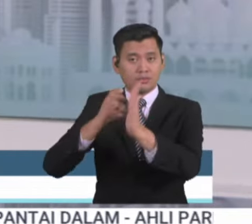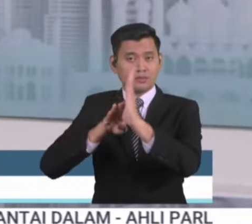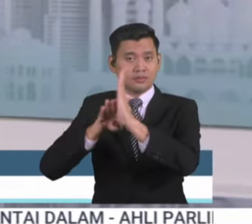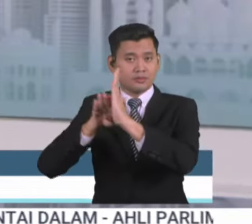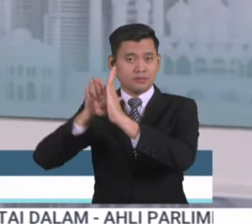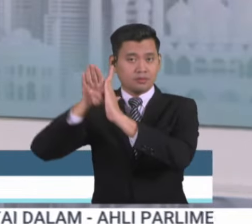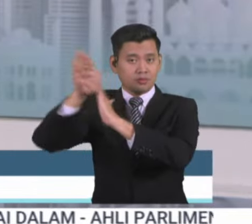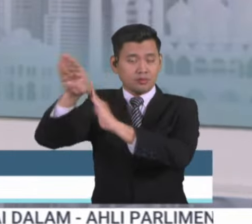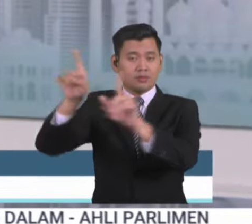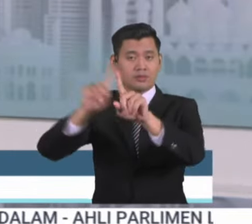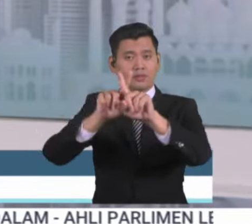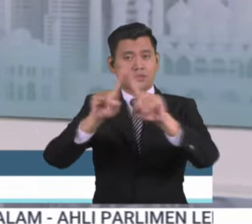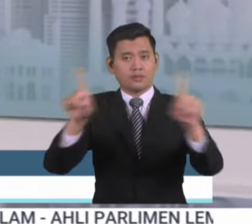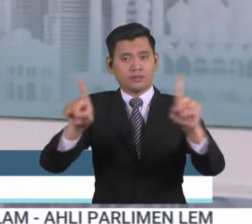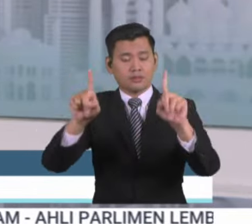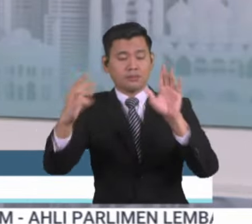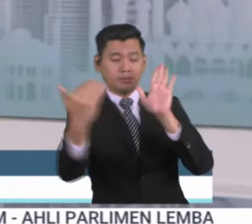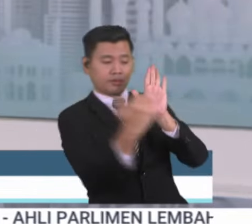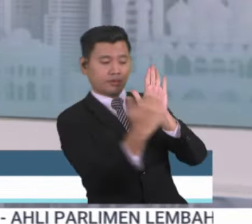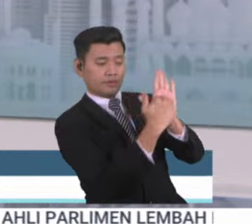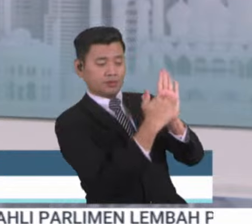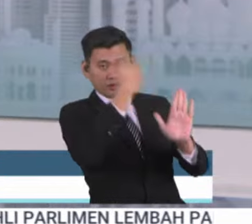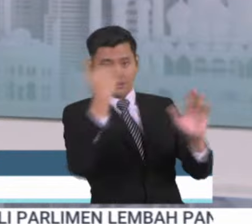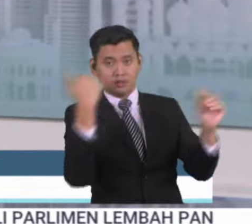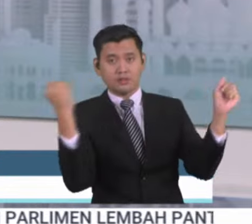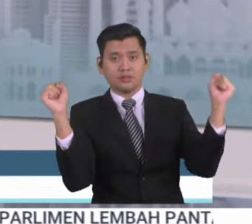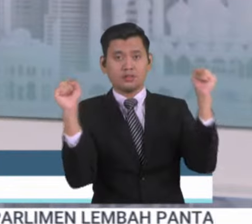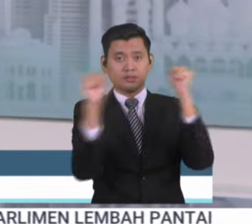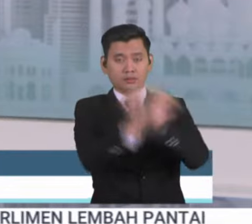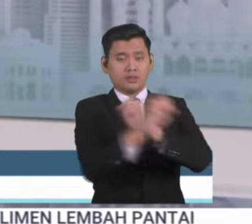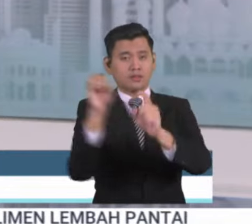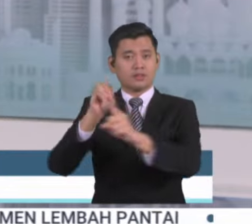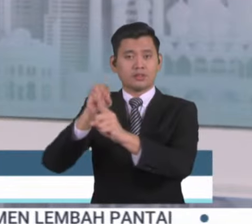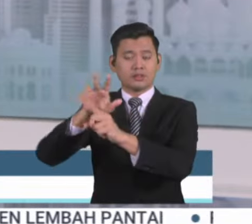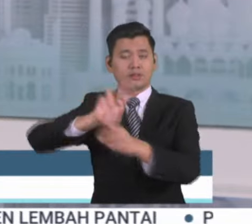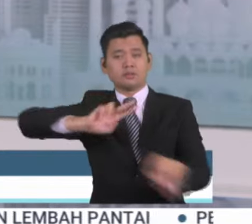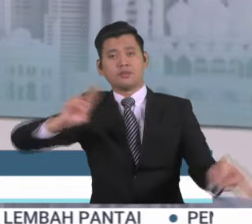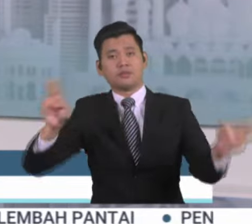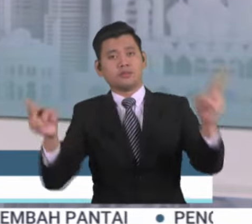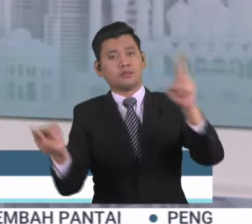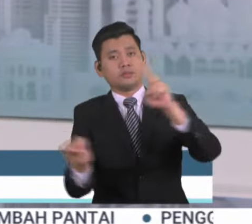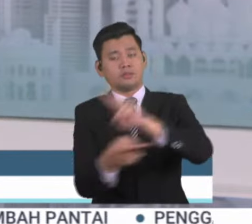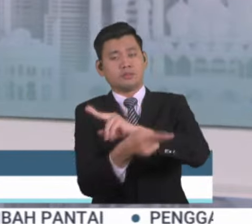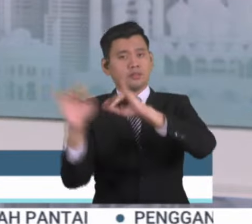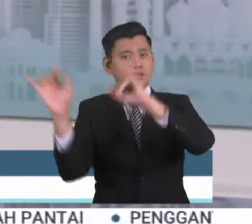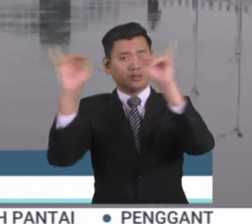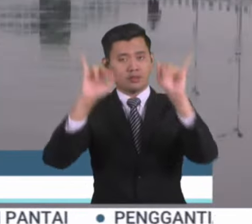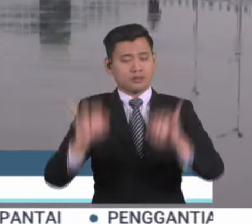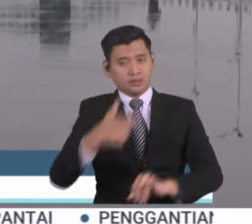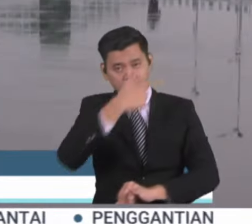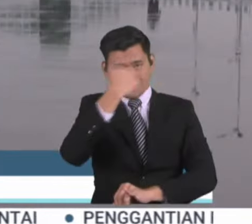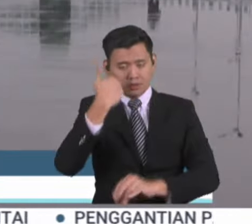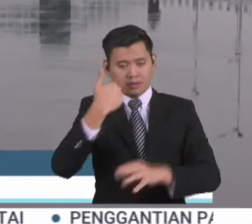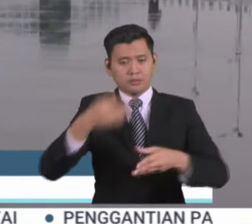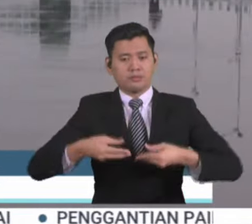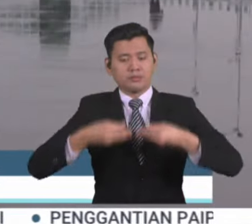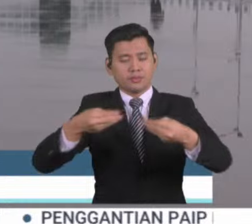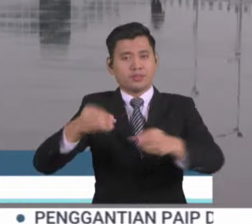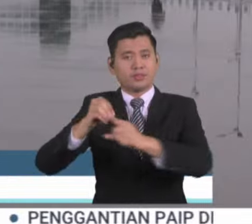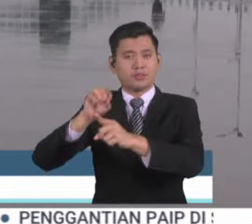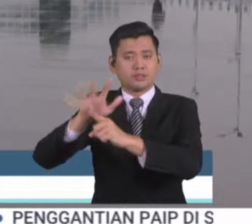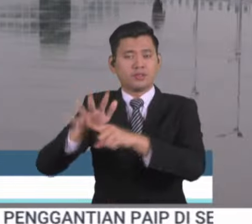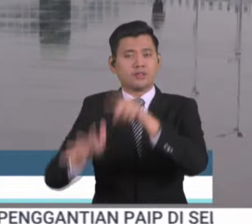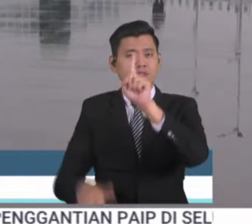berkembang pesat tetapi terhalang oleh cabaran akibat kesan perubahan iklim. Bahaya iklim berpotensi beri kesan hingga